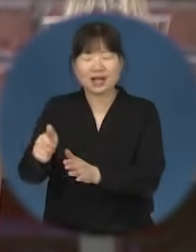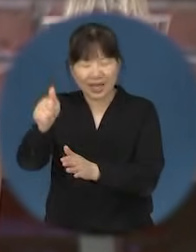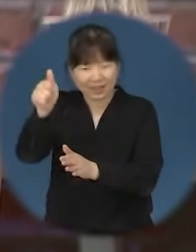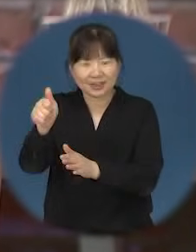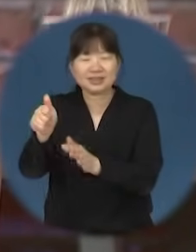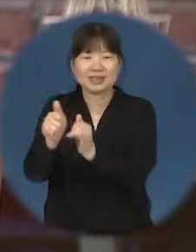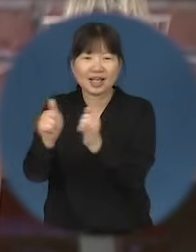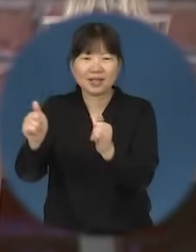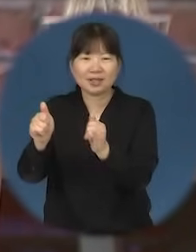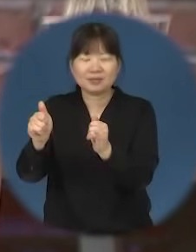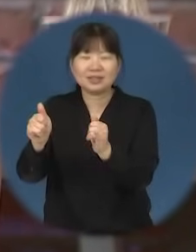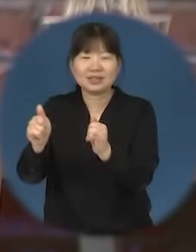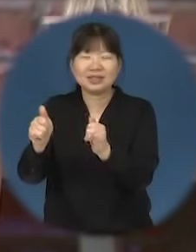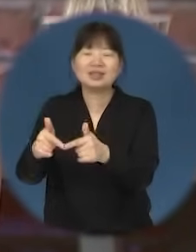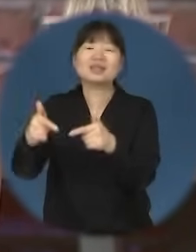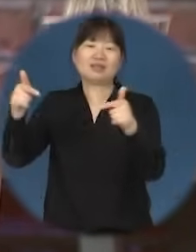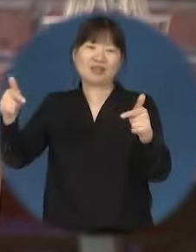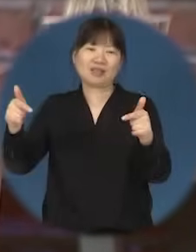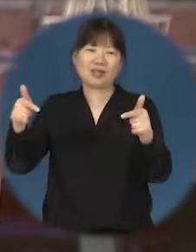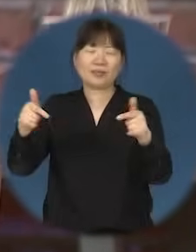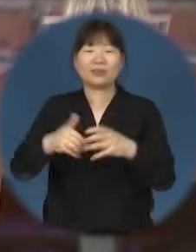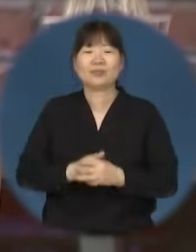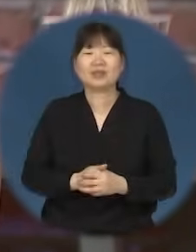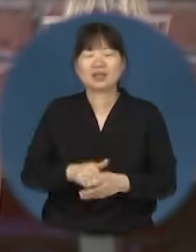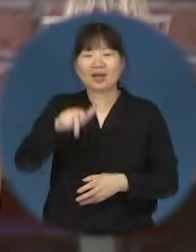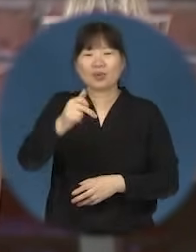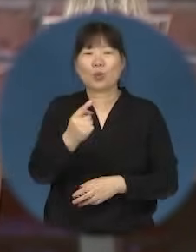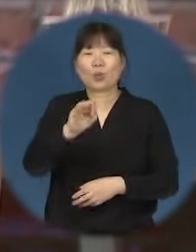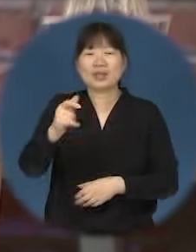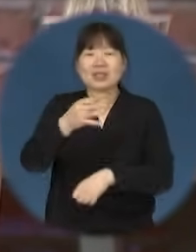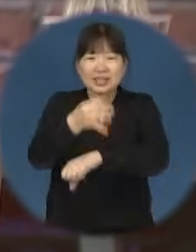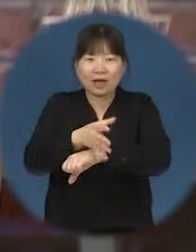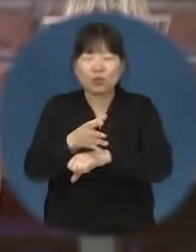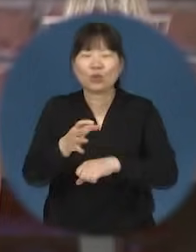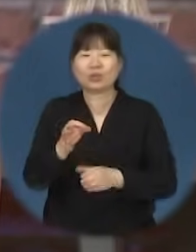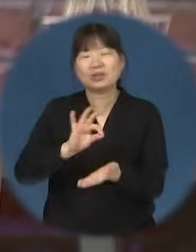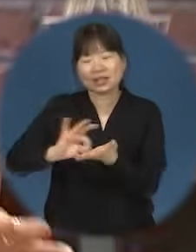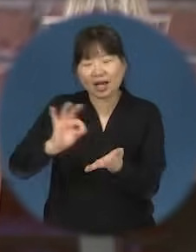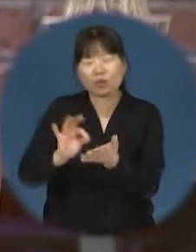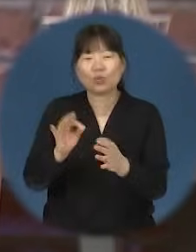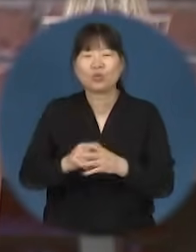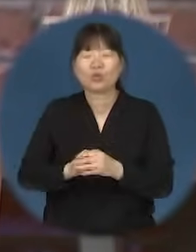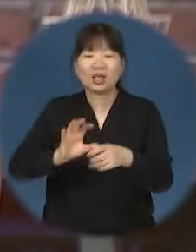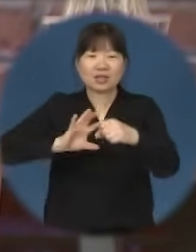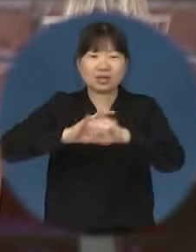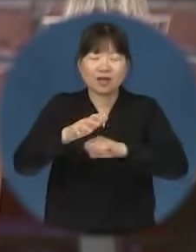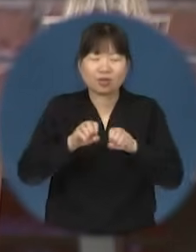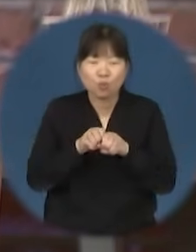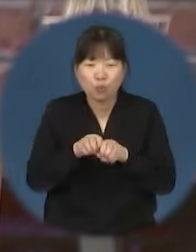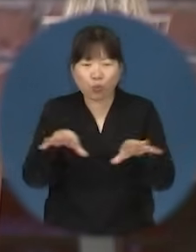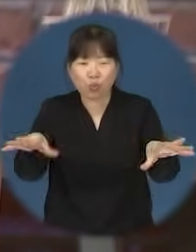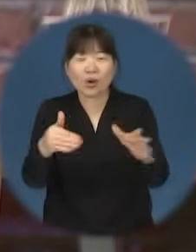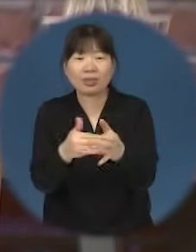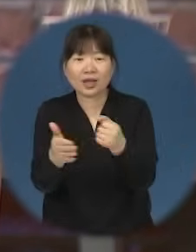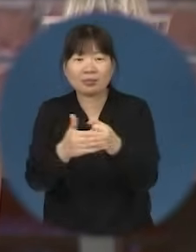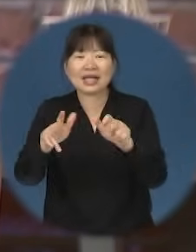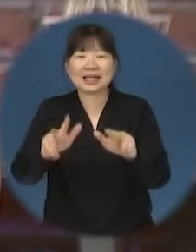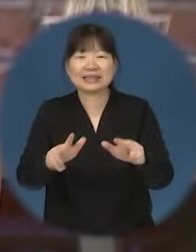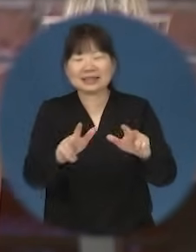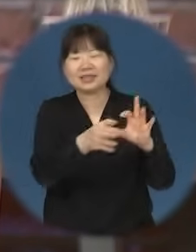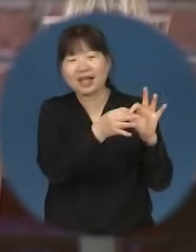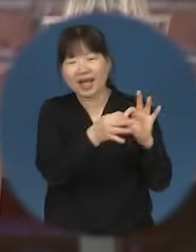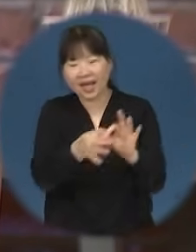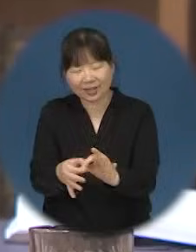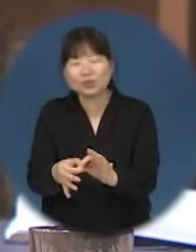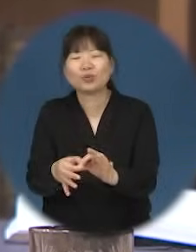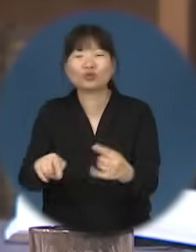사람들이 나타나기 시작했고 그게 이제 비트코인을 사고 또 결제하고 그러면서 전 세계에 이제 퍼져서 네. 지금까지 내려온 거라고